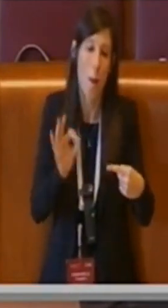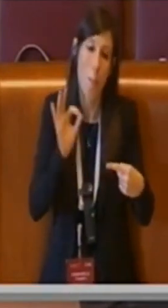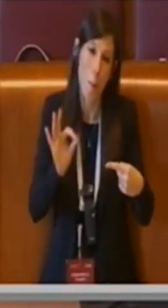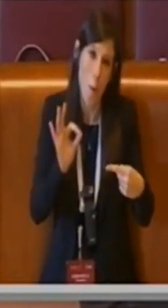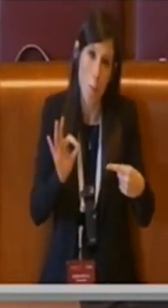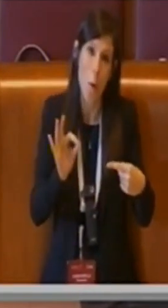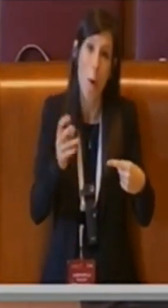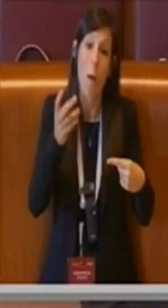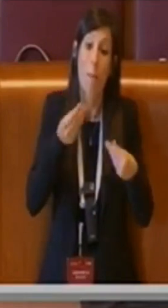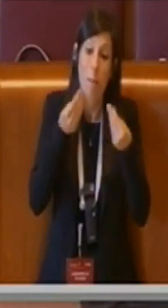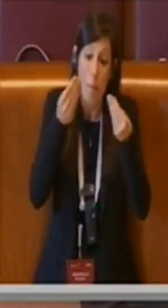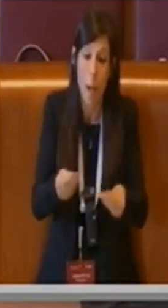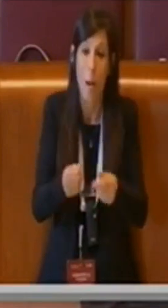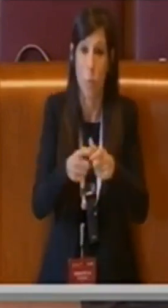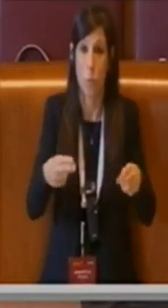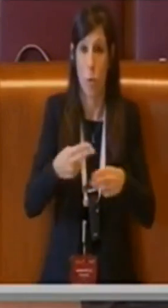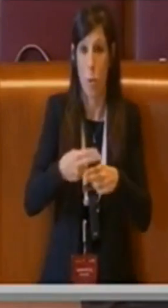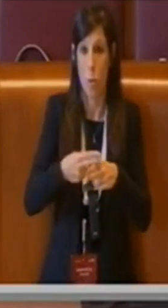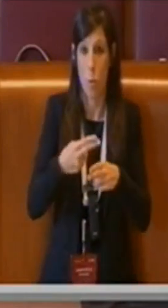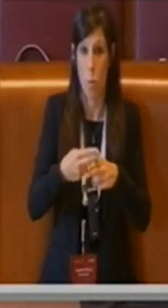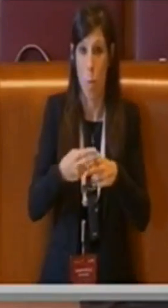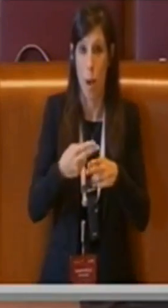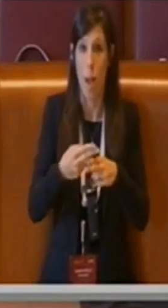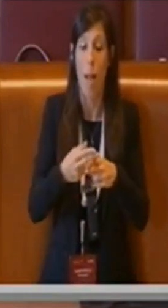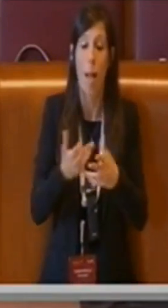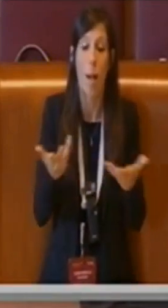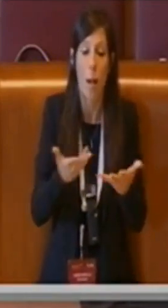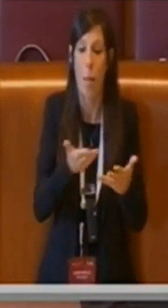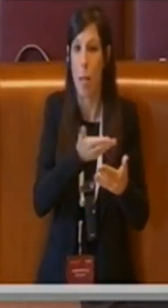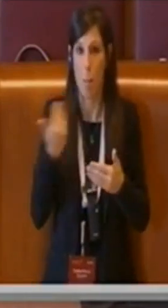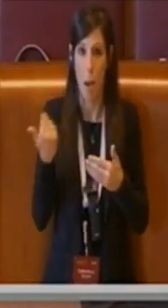che mancano e che renderanno sempre poco competitivo il